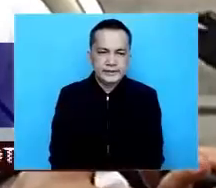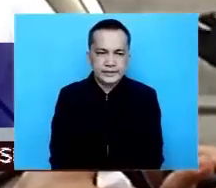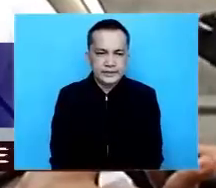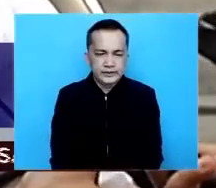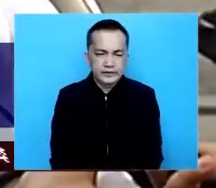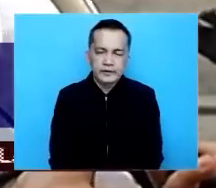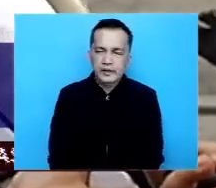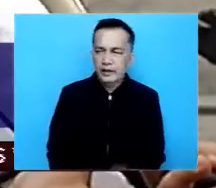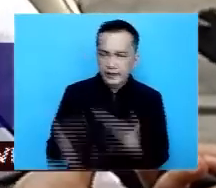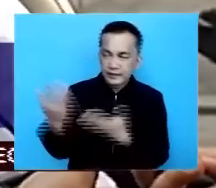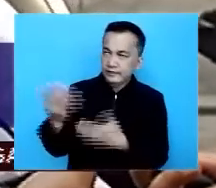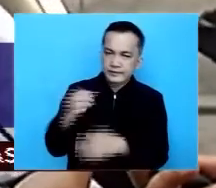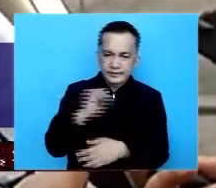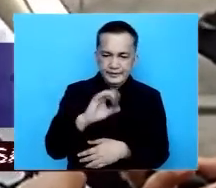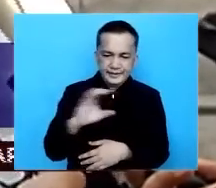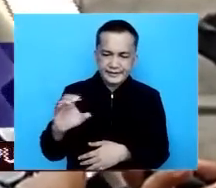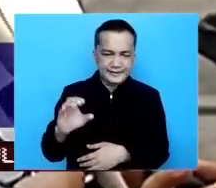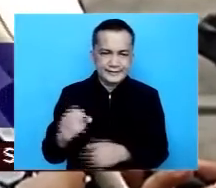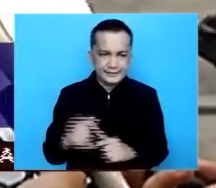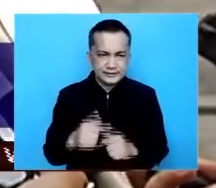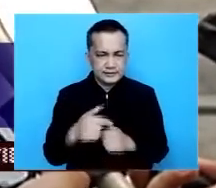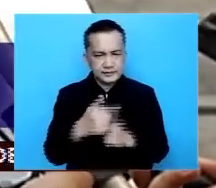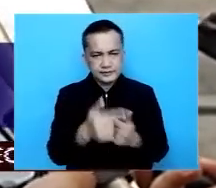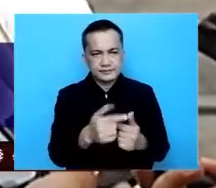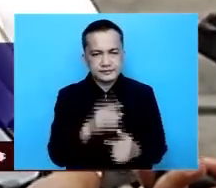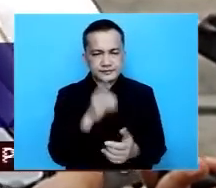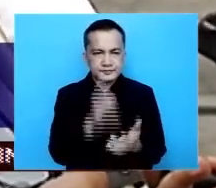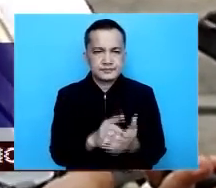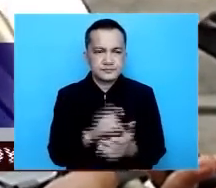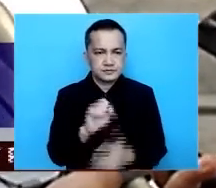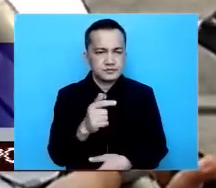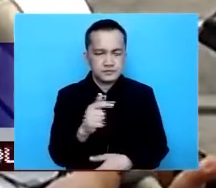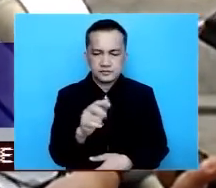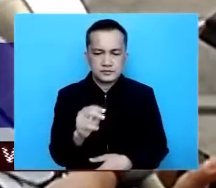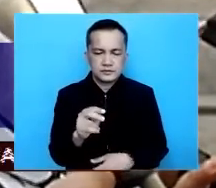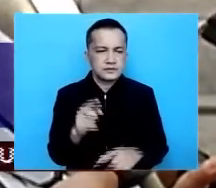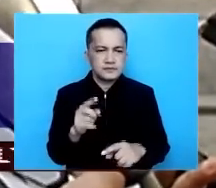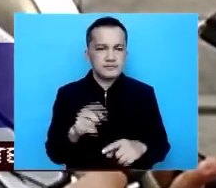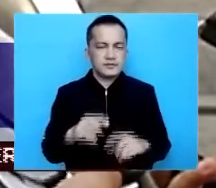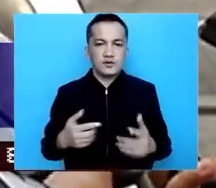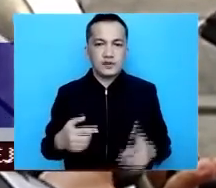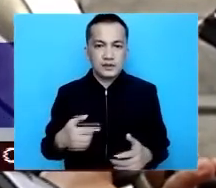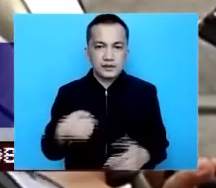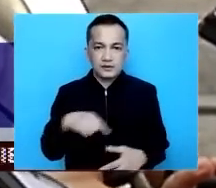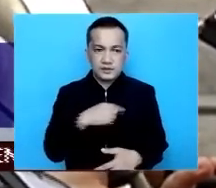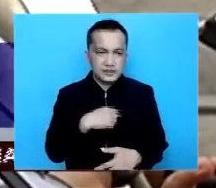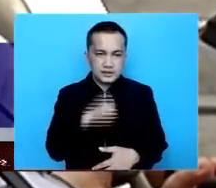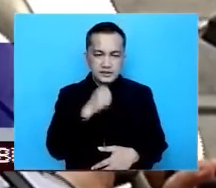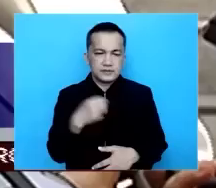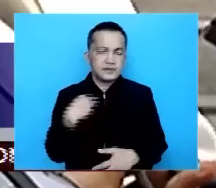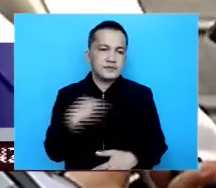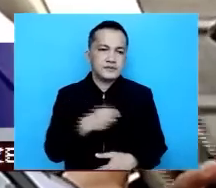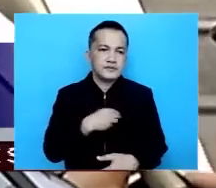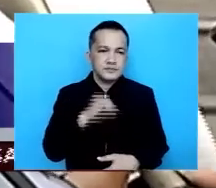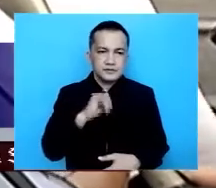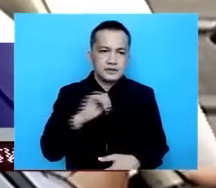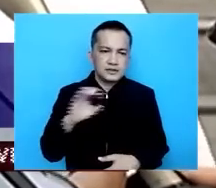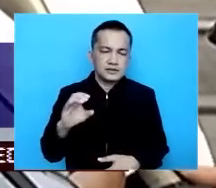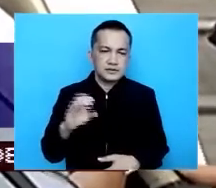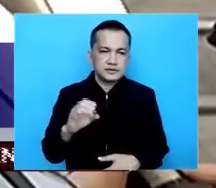2019. We're not members of the ICC. We can turn over some documents to the Solicitor General, but we're not members of the ICC. And there is no